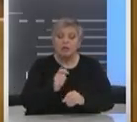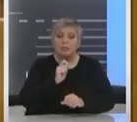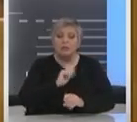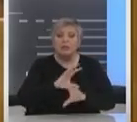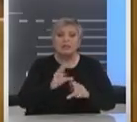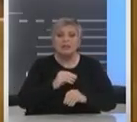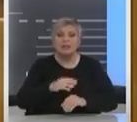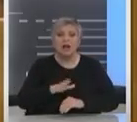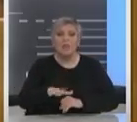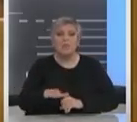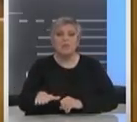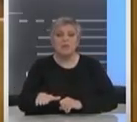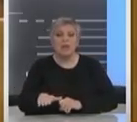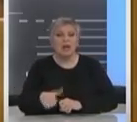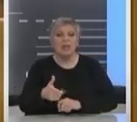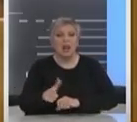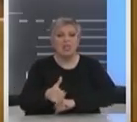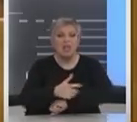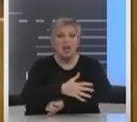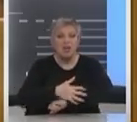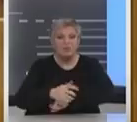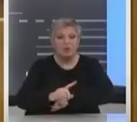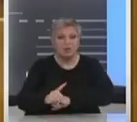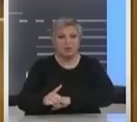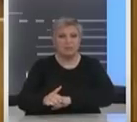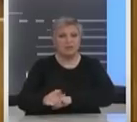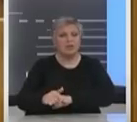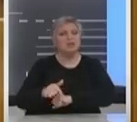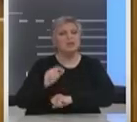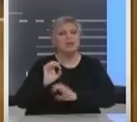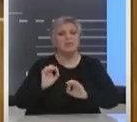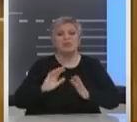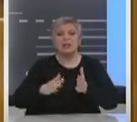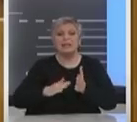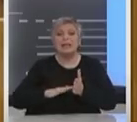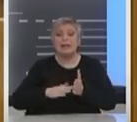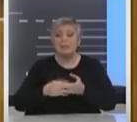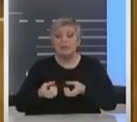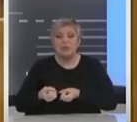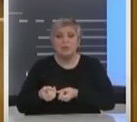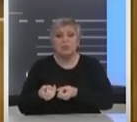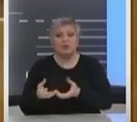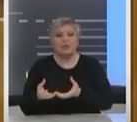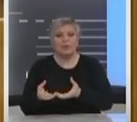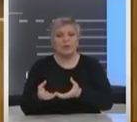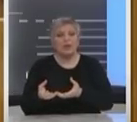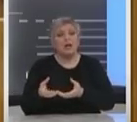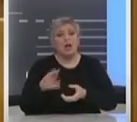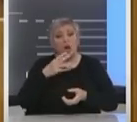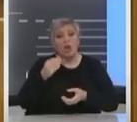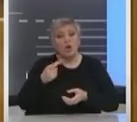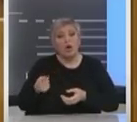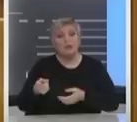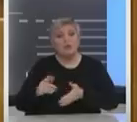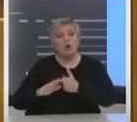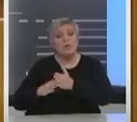φτώχεια. Και στο επίπεδο των υπηρεσιών, που είναι ενδεχομένως και πιο σημαντικό από το επίπεδο των επιδομάτων. Το Υπουργείο